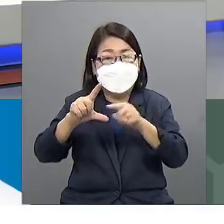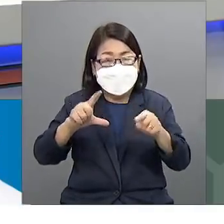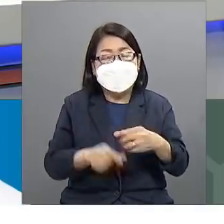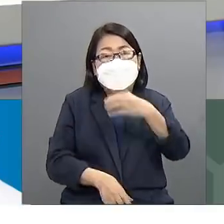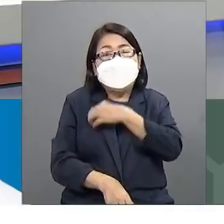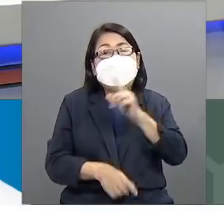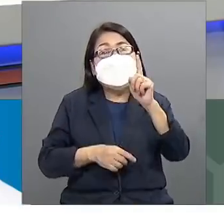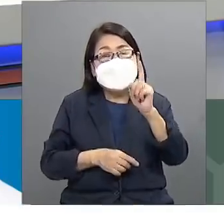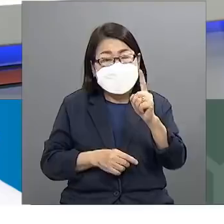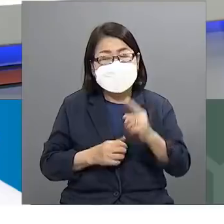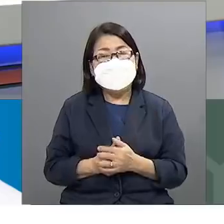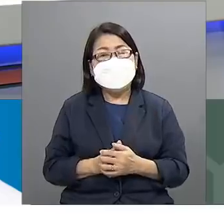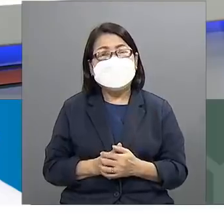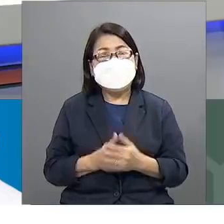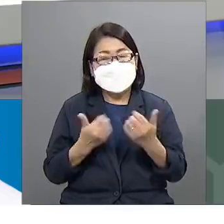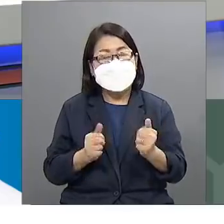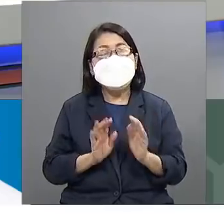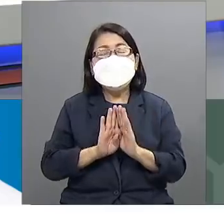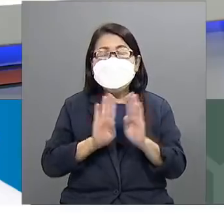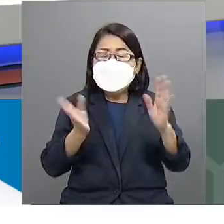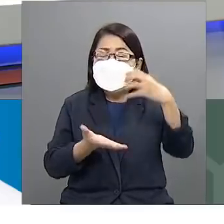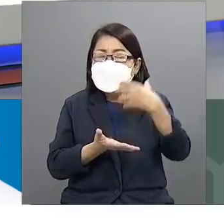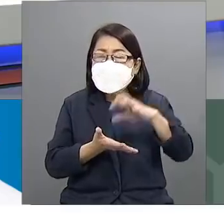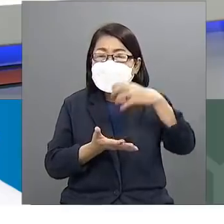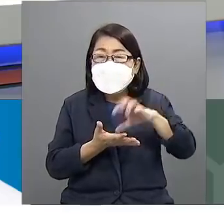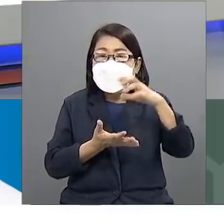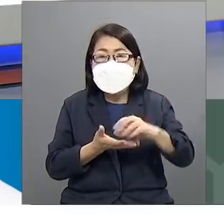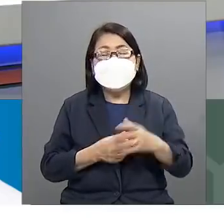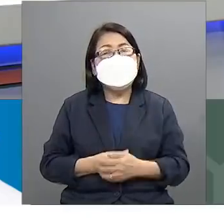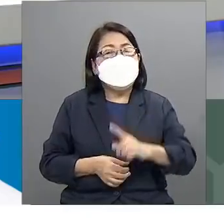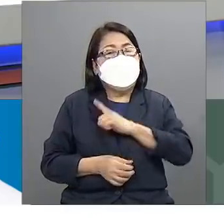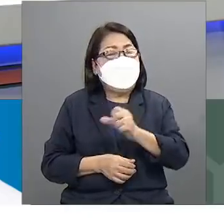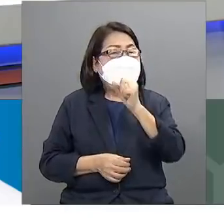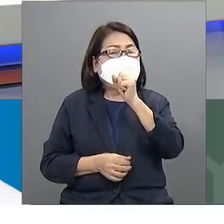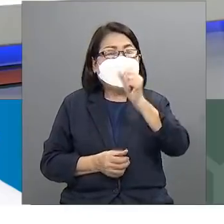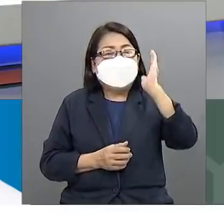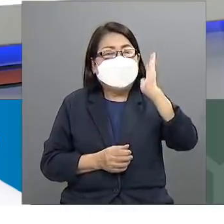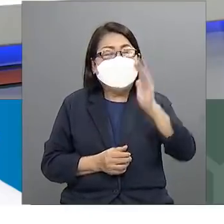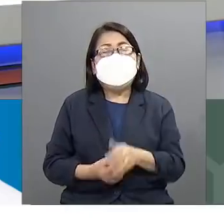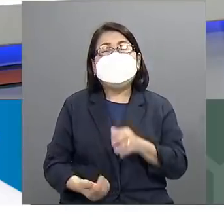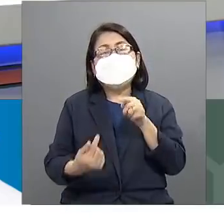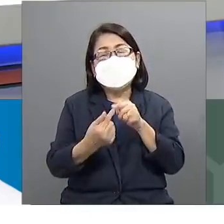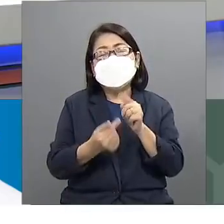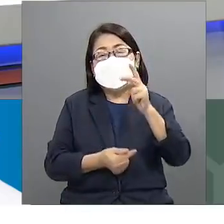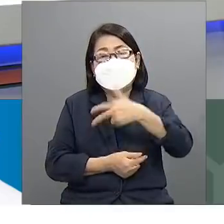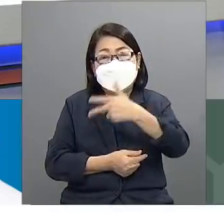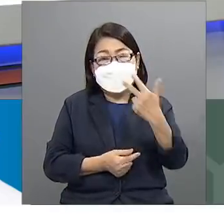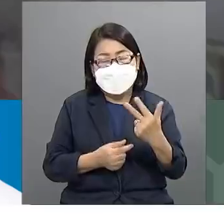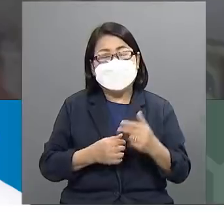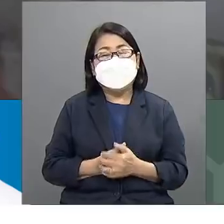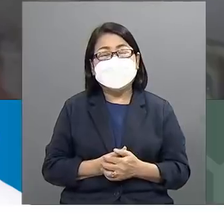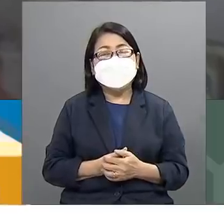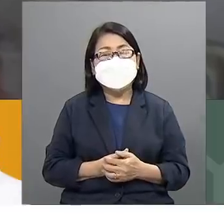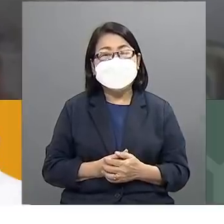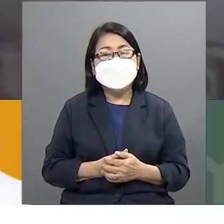จะเปิดใจเป็นไมโครโฟนเดี่ยวเลยนะคะกับทีมข่าวของไทย thคุณอรสดีพูดคุยกับคุณวิโรจน์ดู